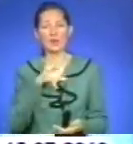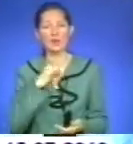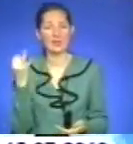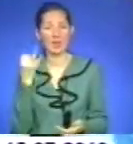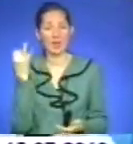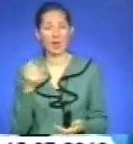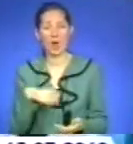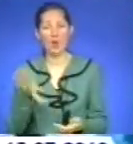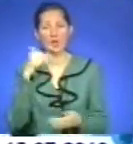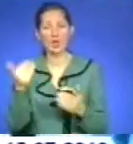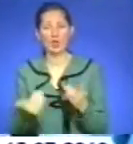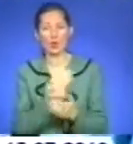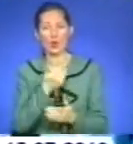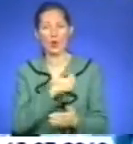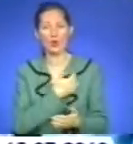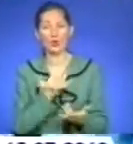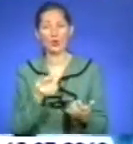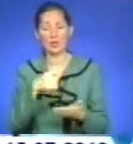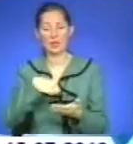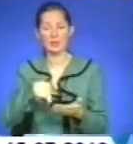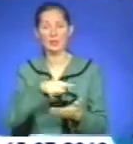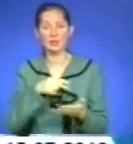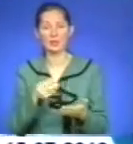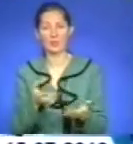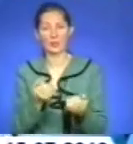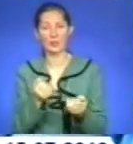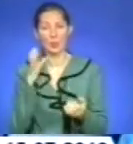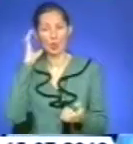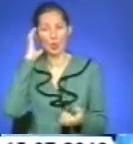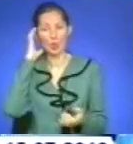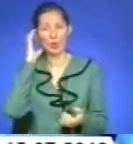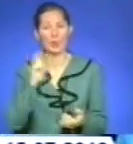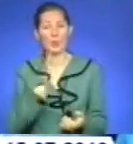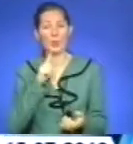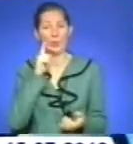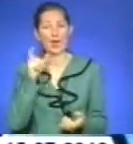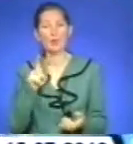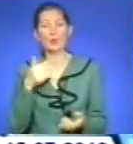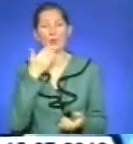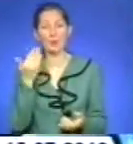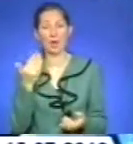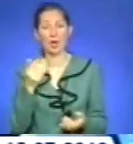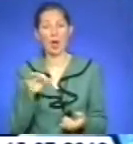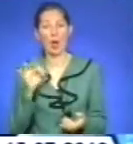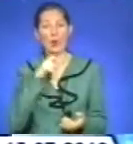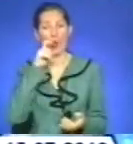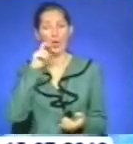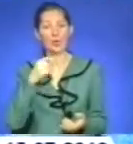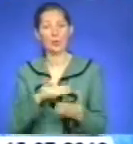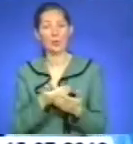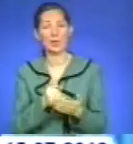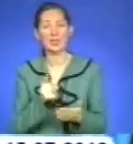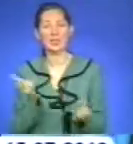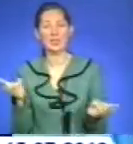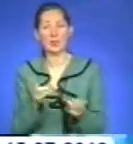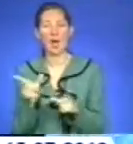все нове. Дуже хочу ще диск придбати, послухати. Як молода людина, що б ви йому задали, яке запитання? Про Україну, наприклад, там, чи варто